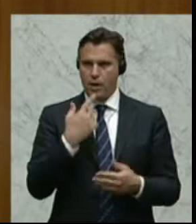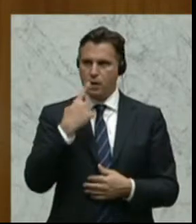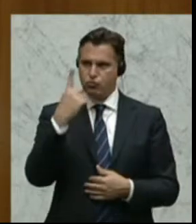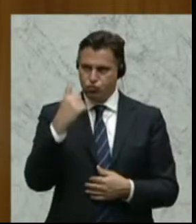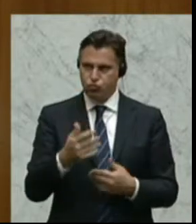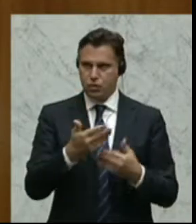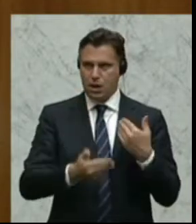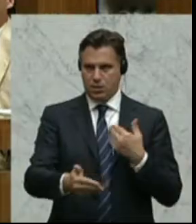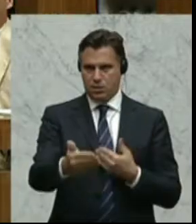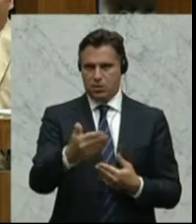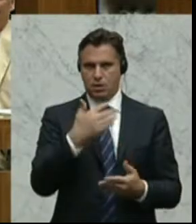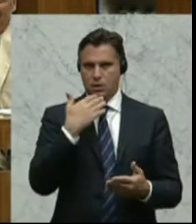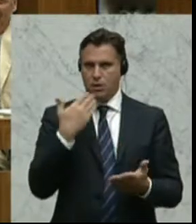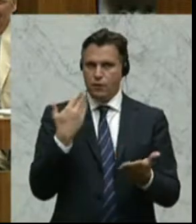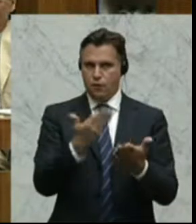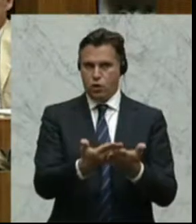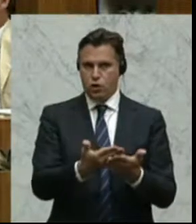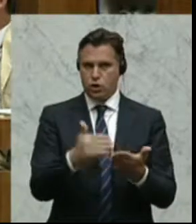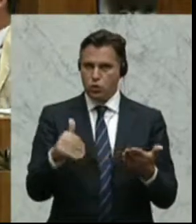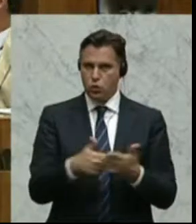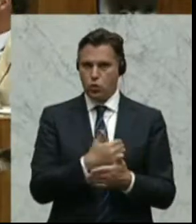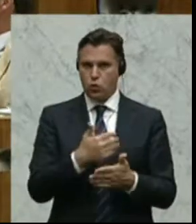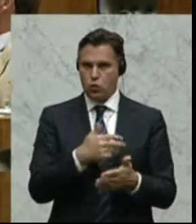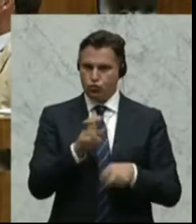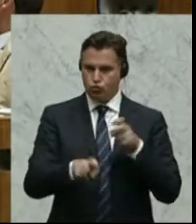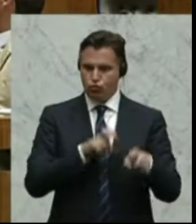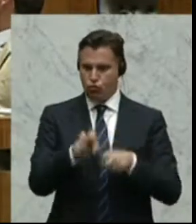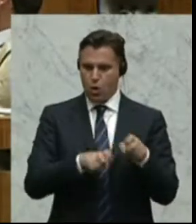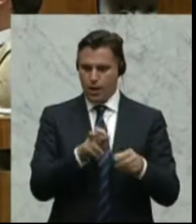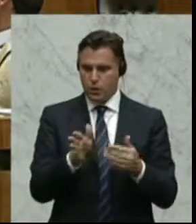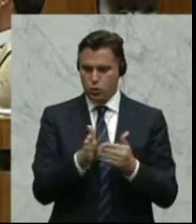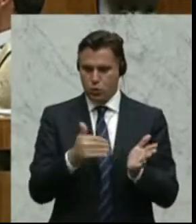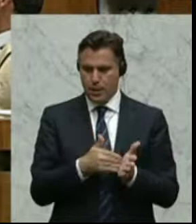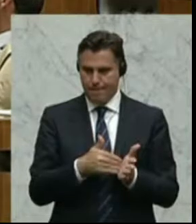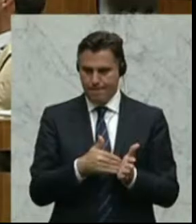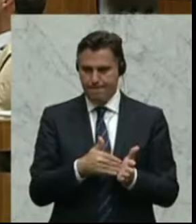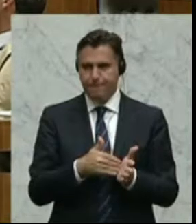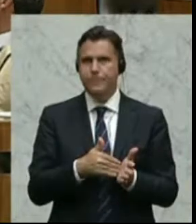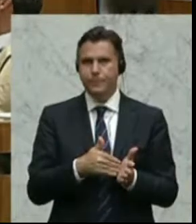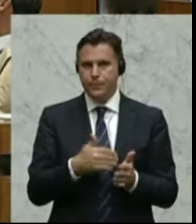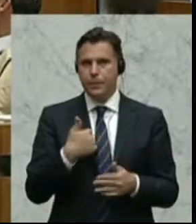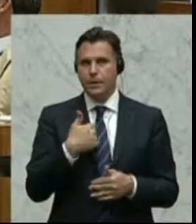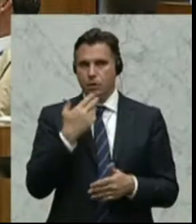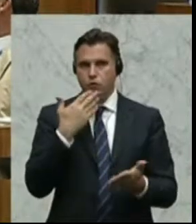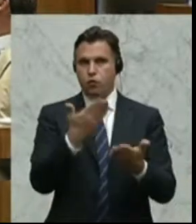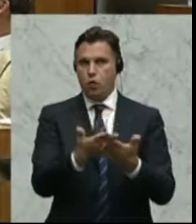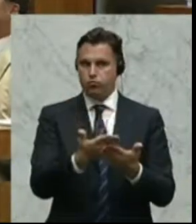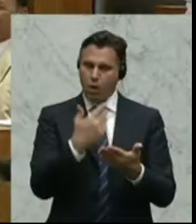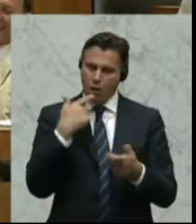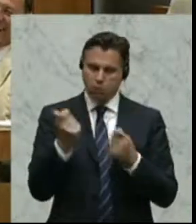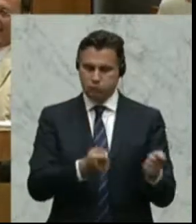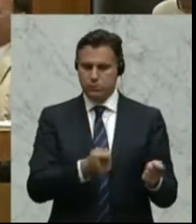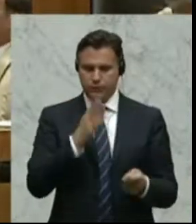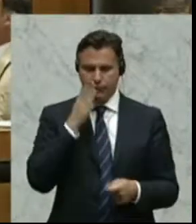zu erarbeiten für eine neue Steuersystematik. Ich möchte noch in diesem Jahr einen solchen Vorschlag auf dem Tisch liegen haben. Wir haben dazu